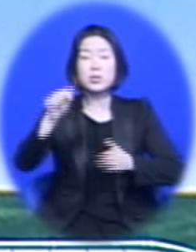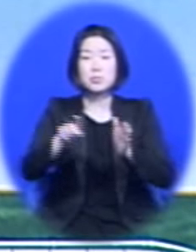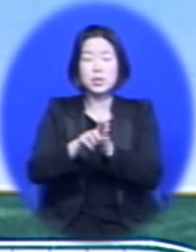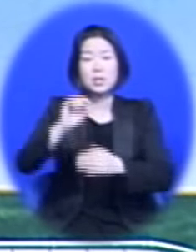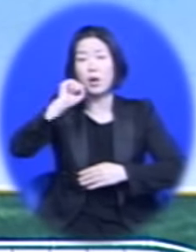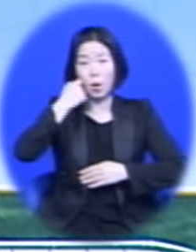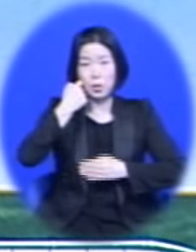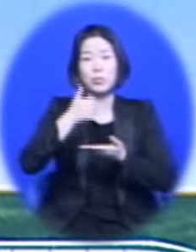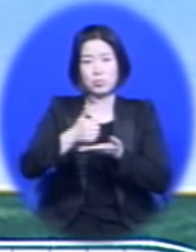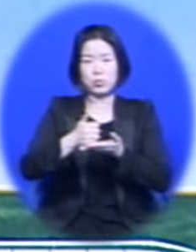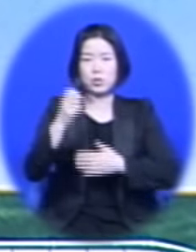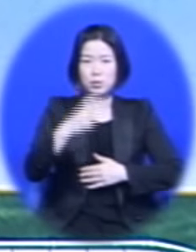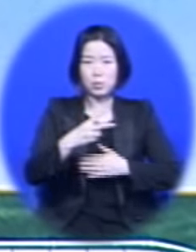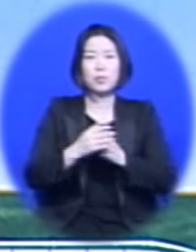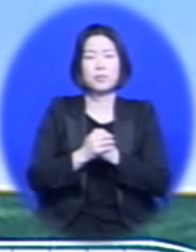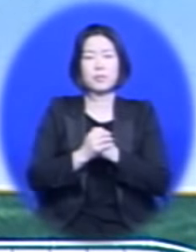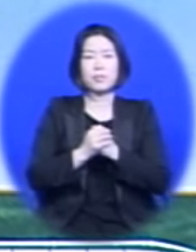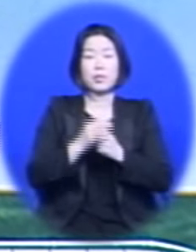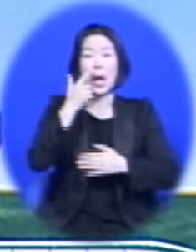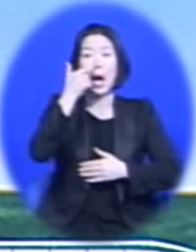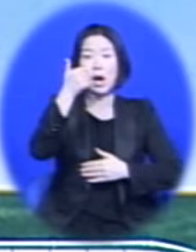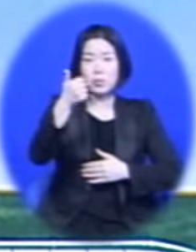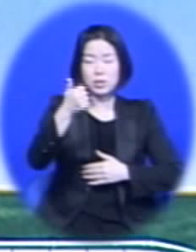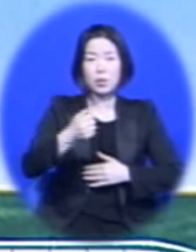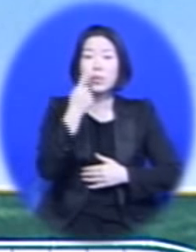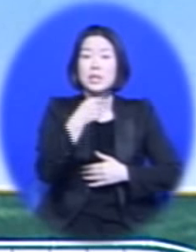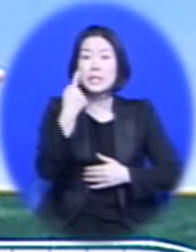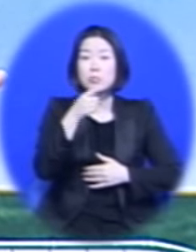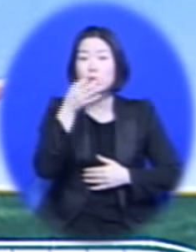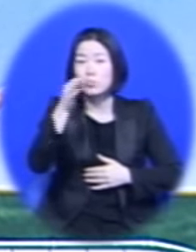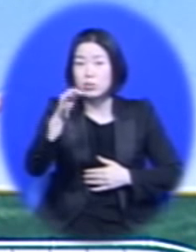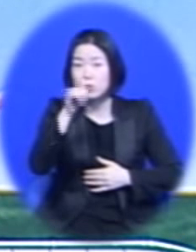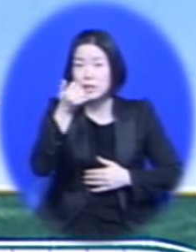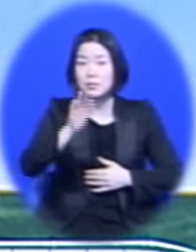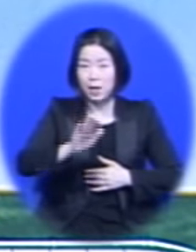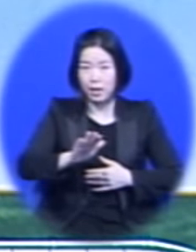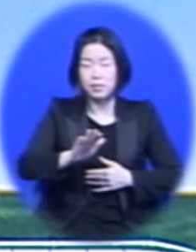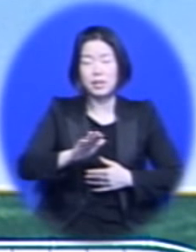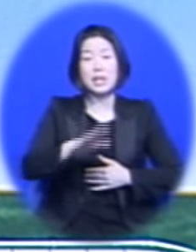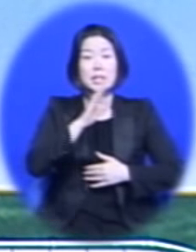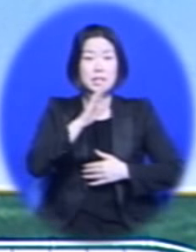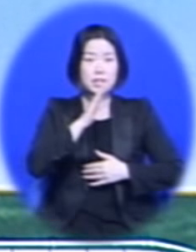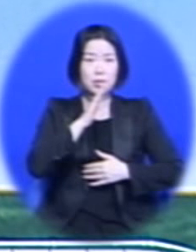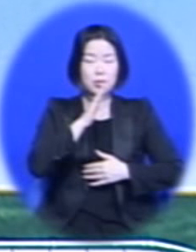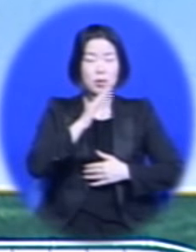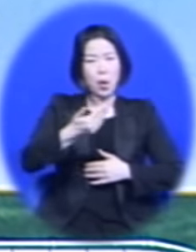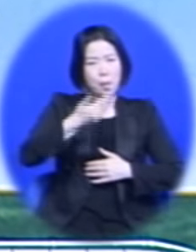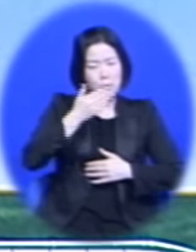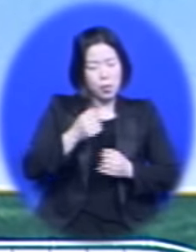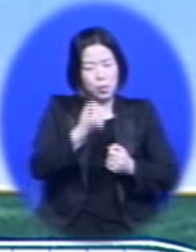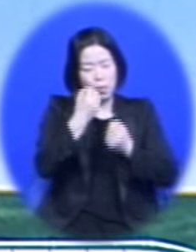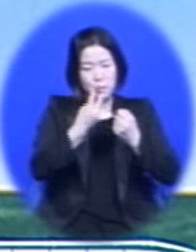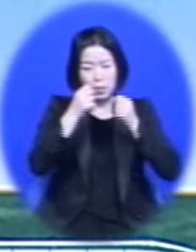분, 또는 아버지라고 입으로 말은 하지만, 실제로는 먹고 사는